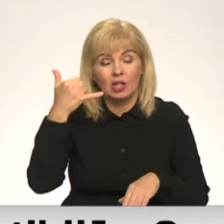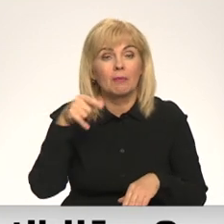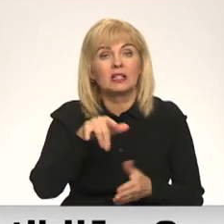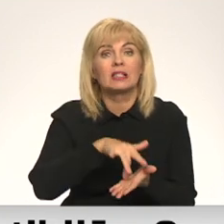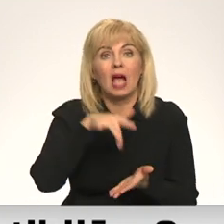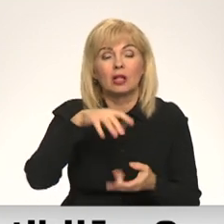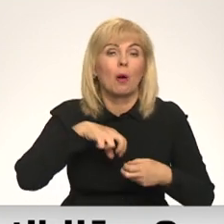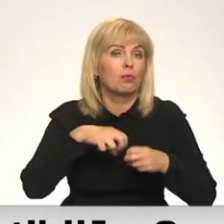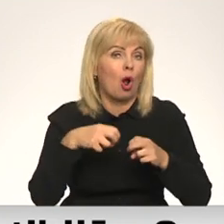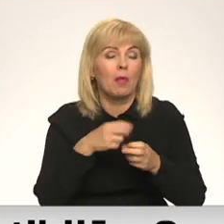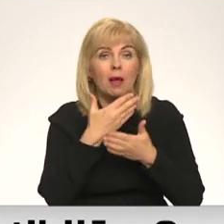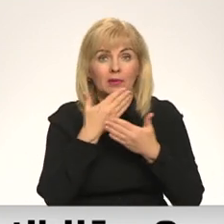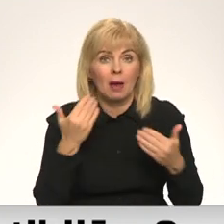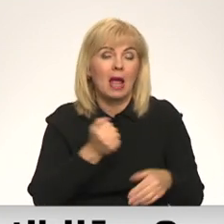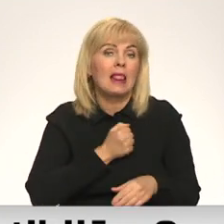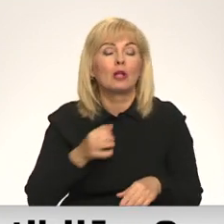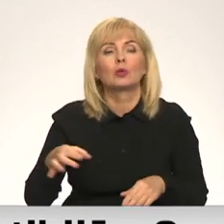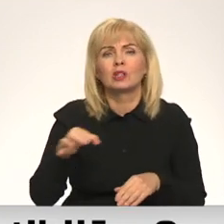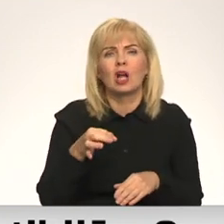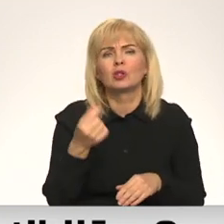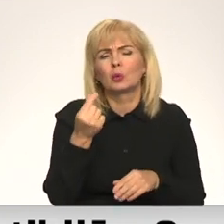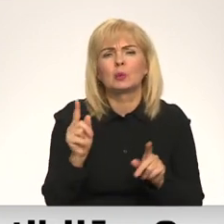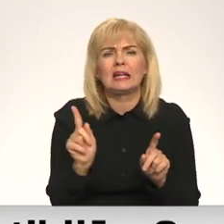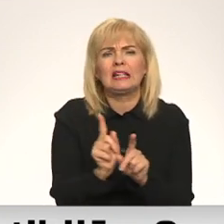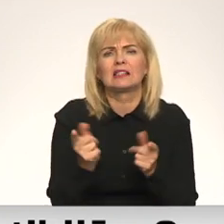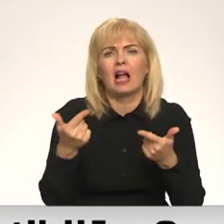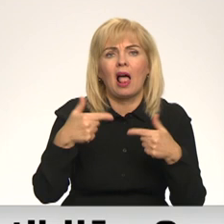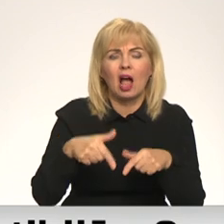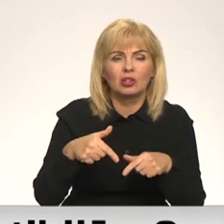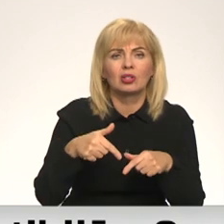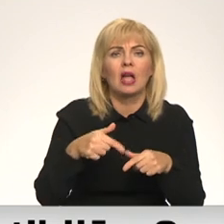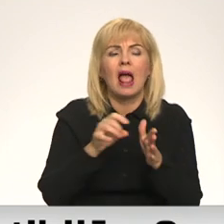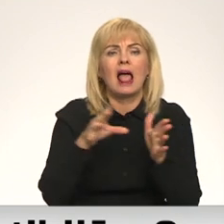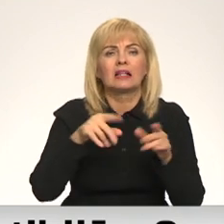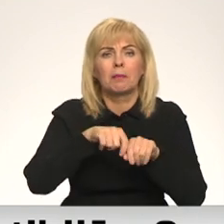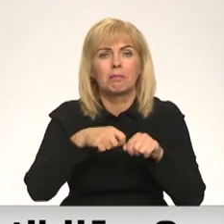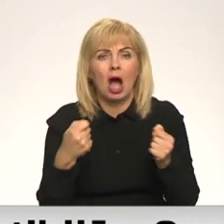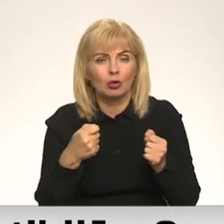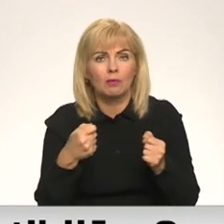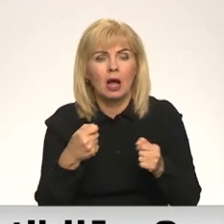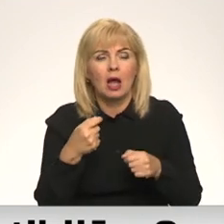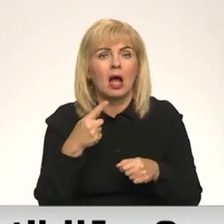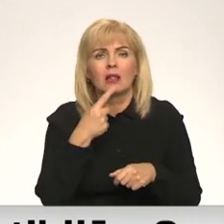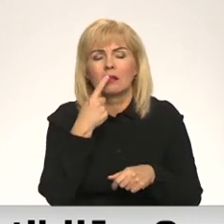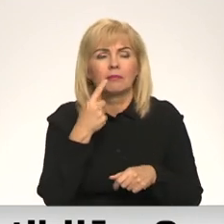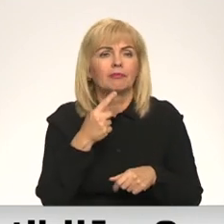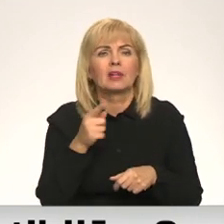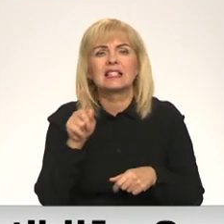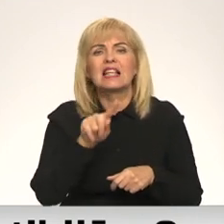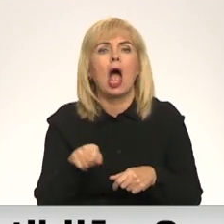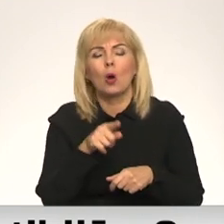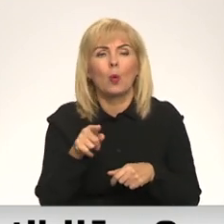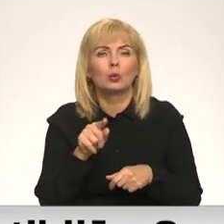centriem problēmas nesagādāja. Latgales reģionā bija kaut kāds īslaicīgi kaut kādi pārāvumi, bet tas ne minūtēs, tur varbūt kaut kādās